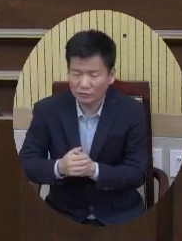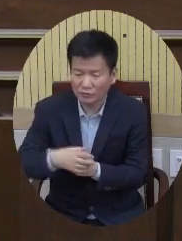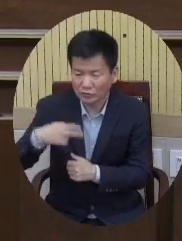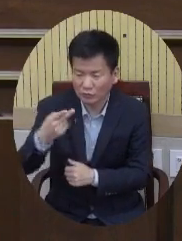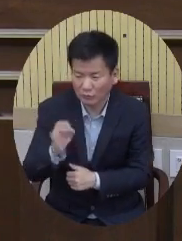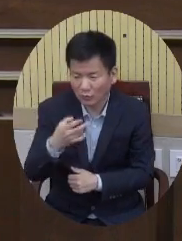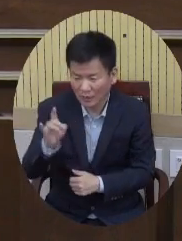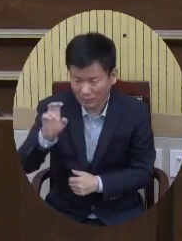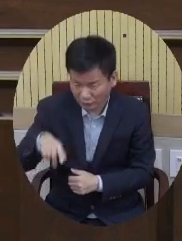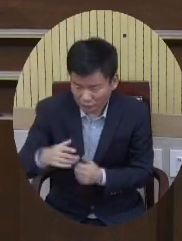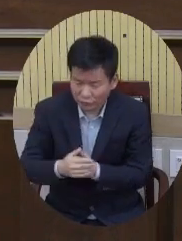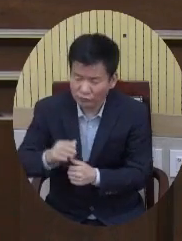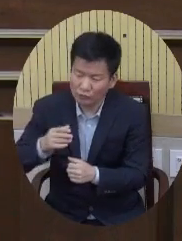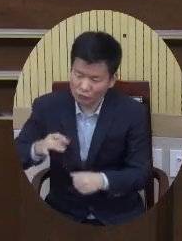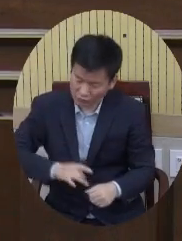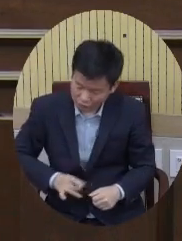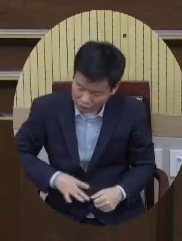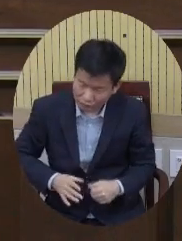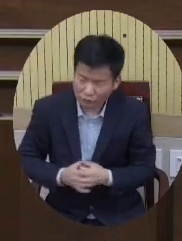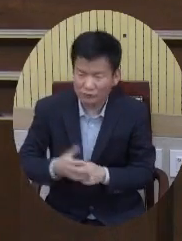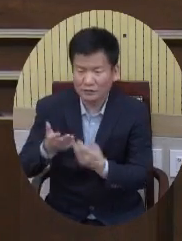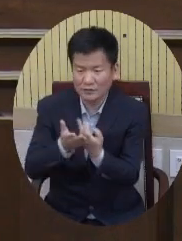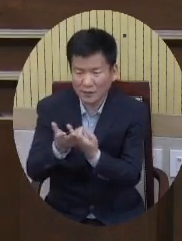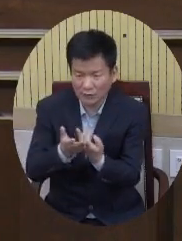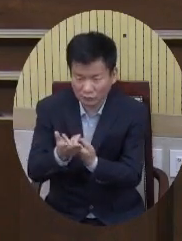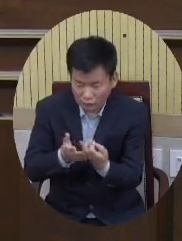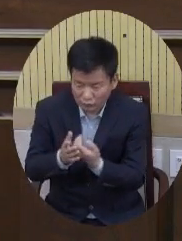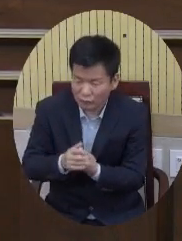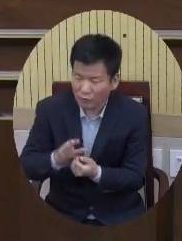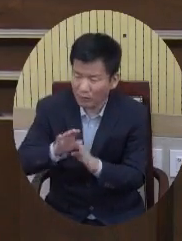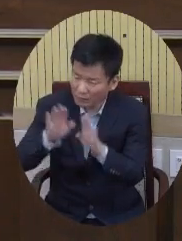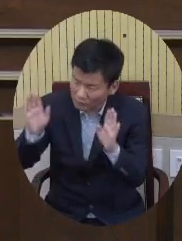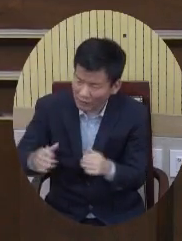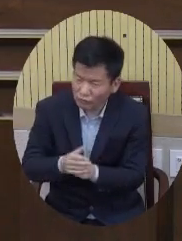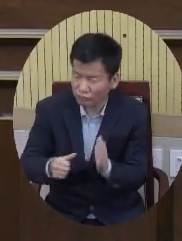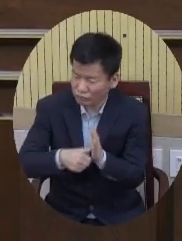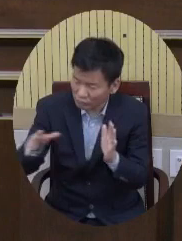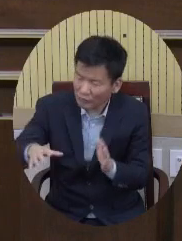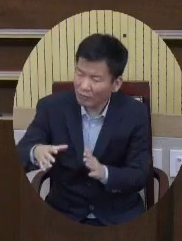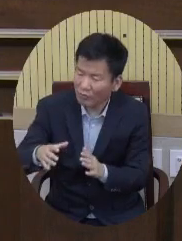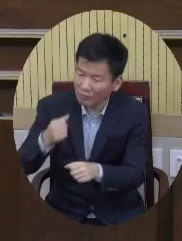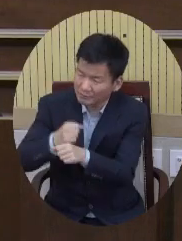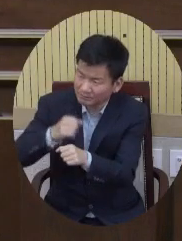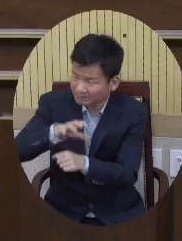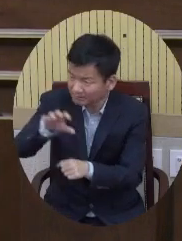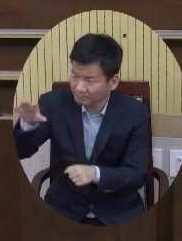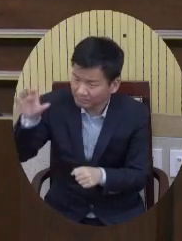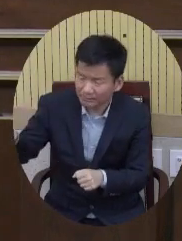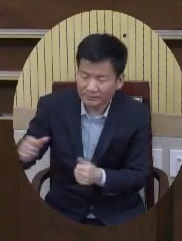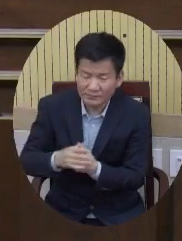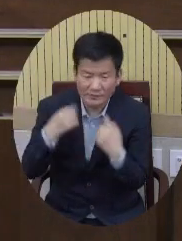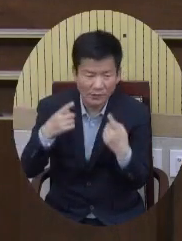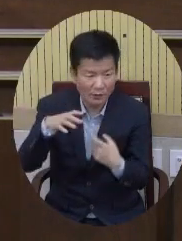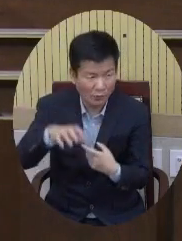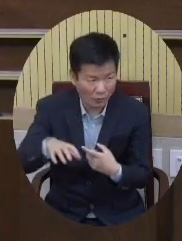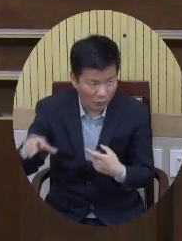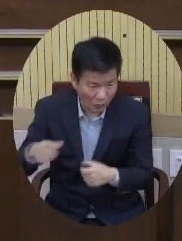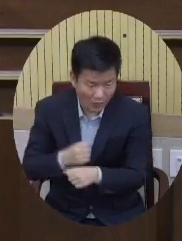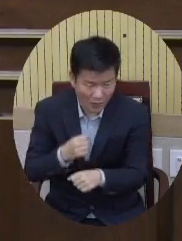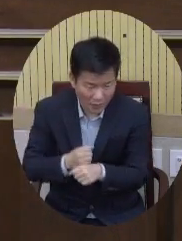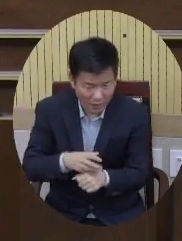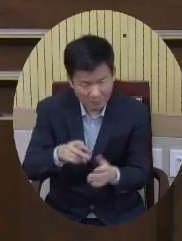DDP 원주 뮤지엄산 제주 본태박물관 등 유명 작가 건축물로 관광 명소가 된